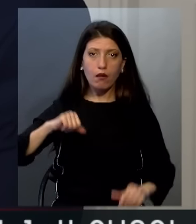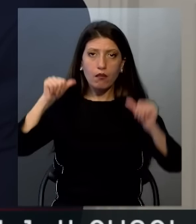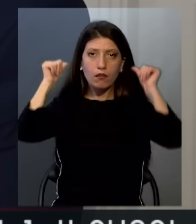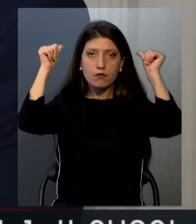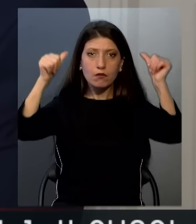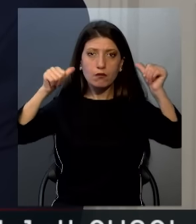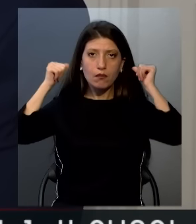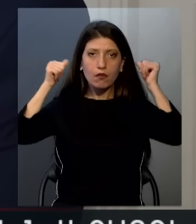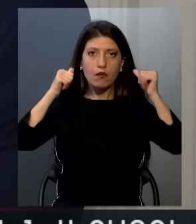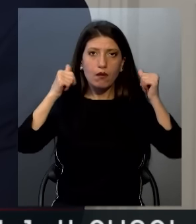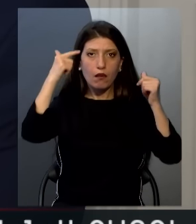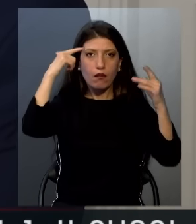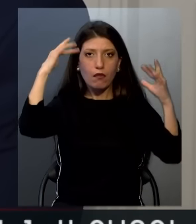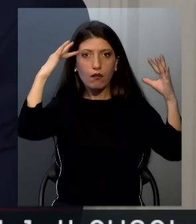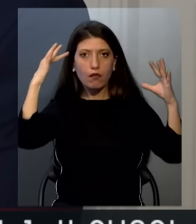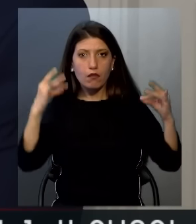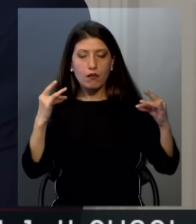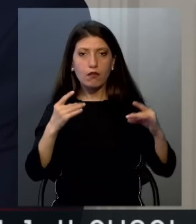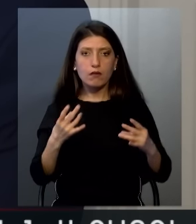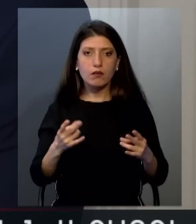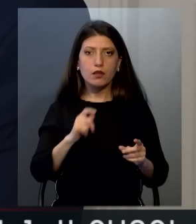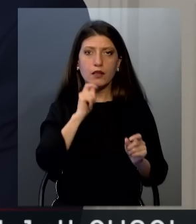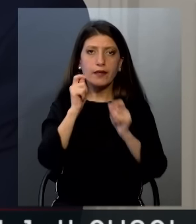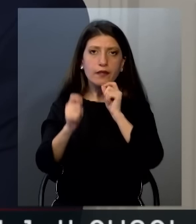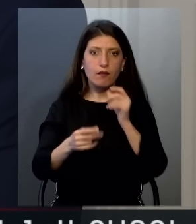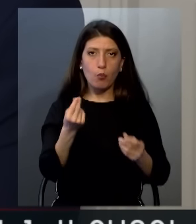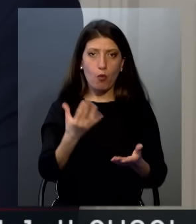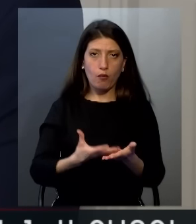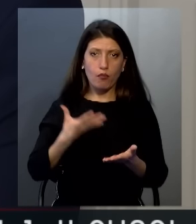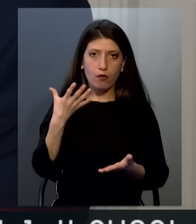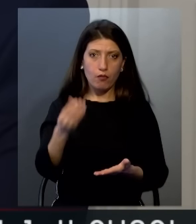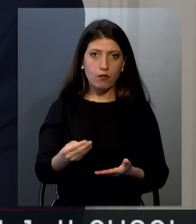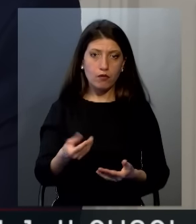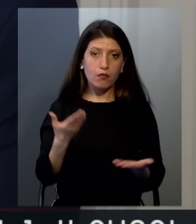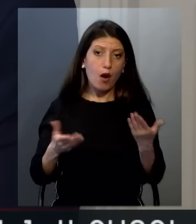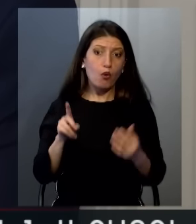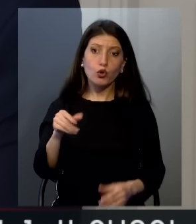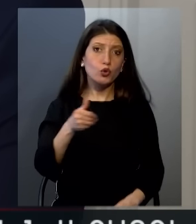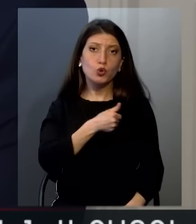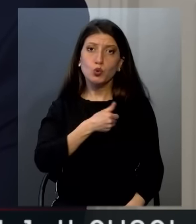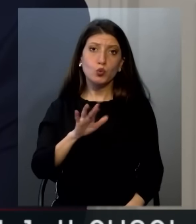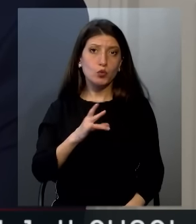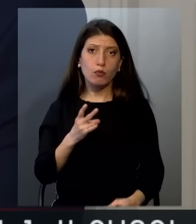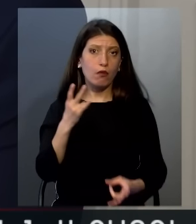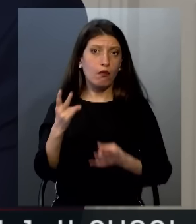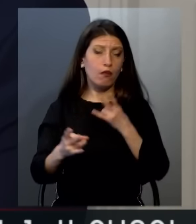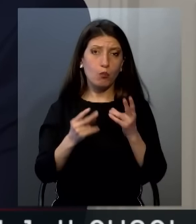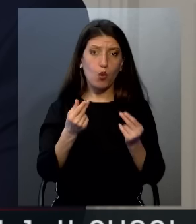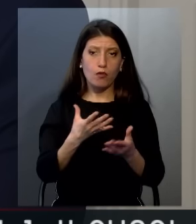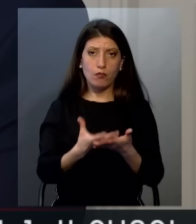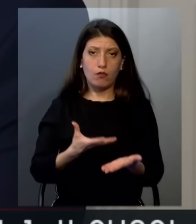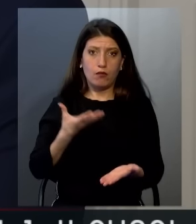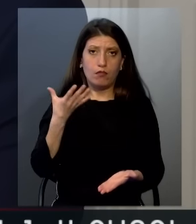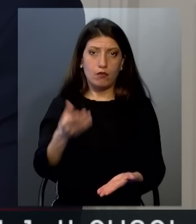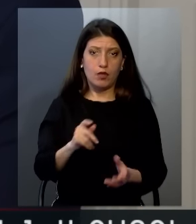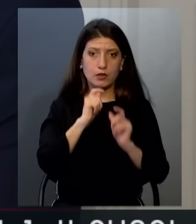անկախ նվիրատվություն է անում, այսինքն միգուցե նա չէր ուզում նվիրատվությունը և արել